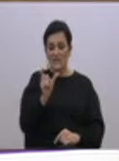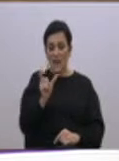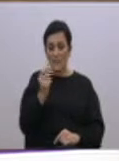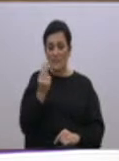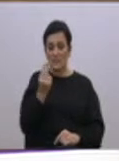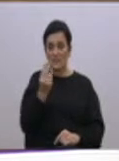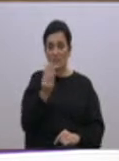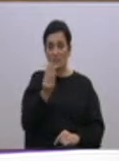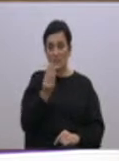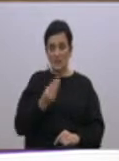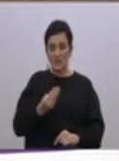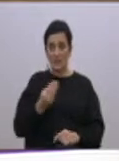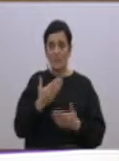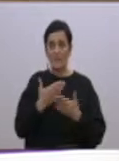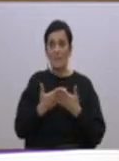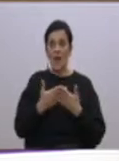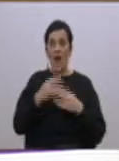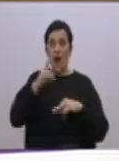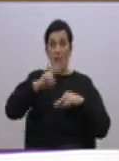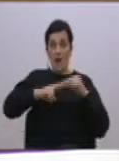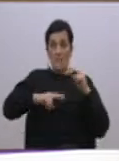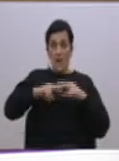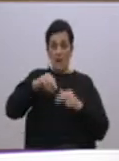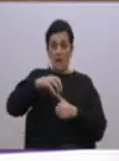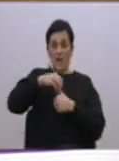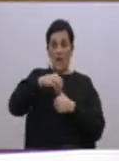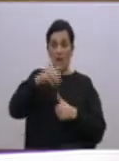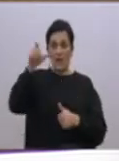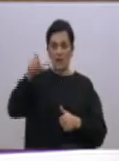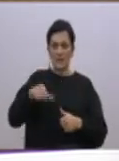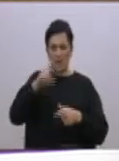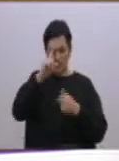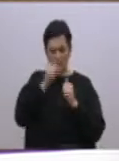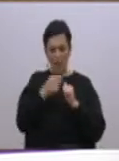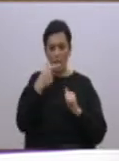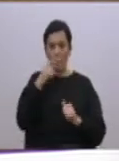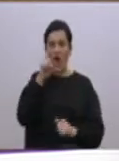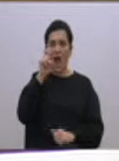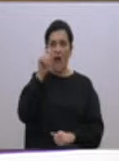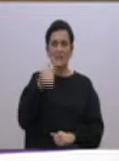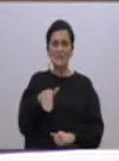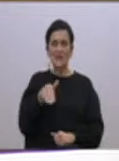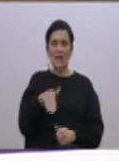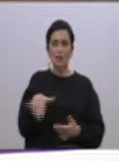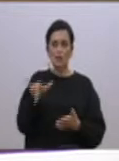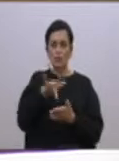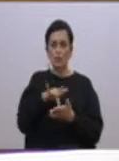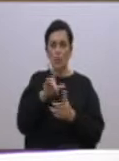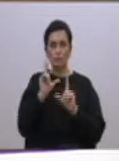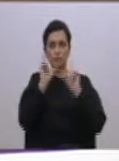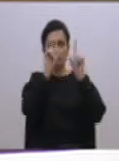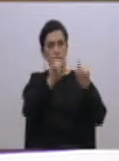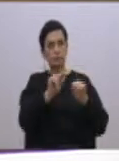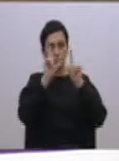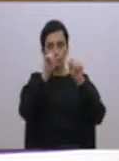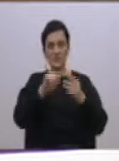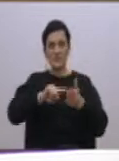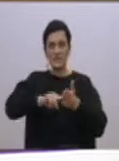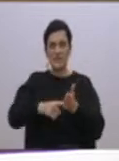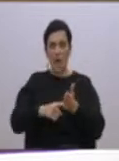Იმიტომ რომ მაგალითად აღმოჩენების ლიდერი ამასიან მახსოვს ამბობდა რომ 100,000 მოქალაქემ დატოვა ქვეყანა და იქ დასვა